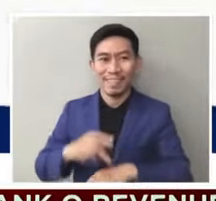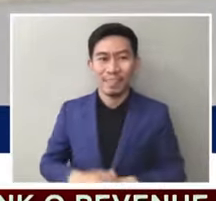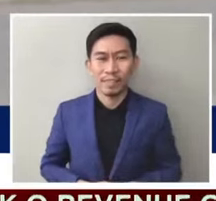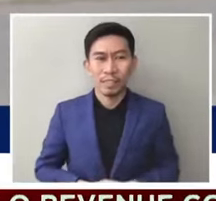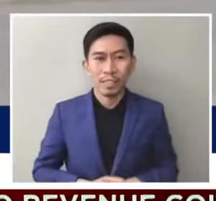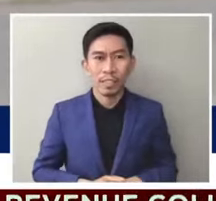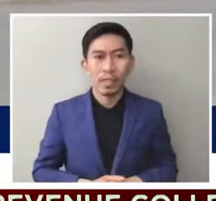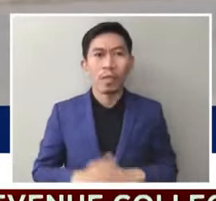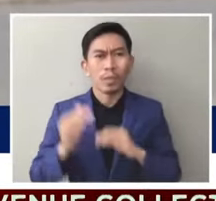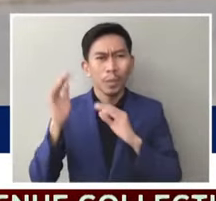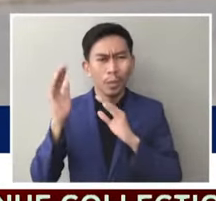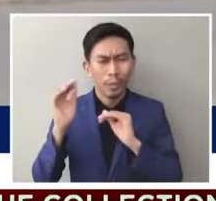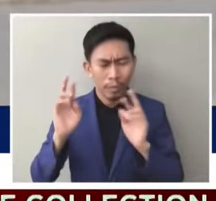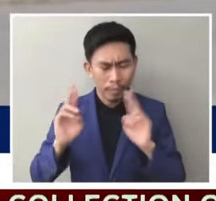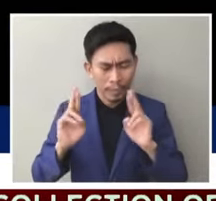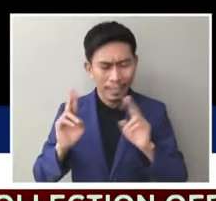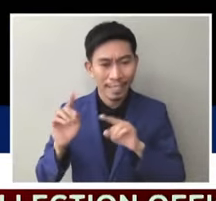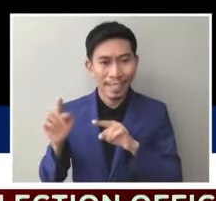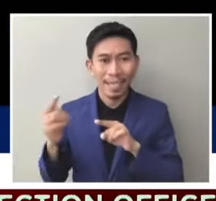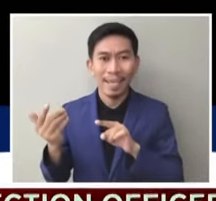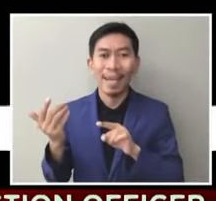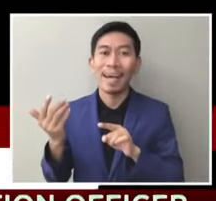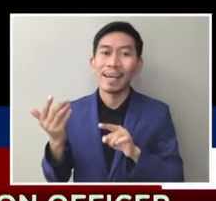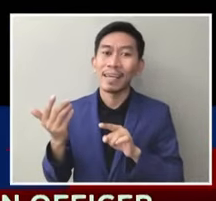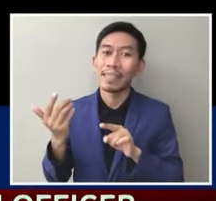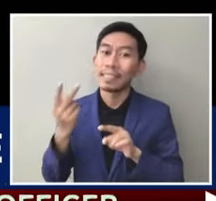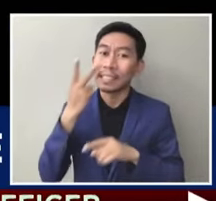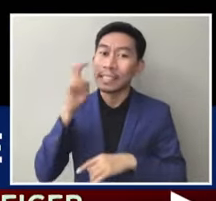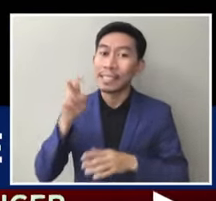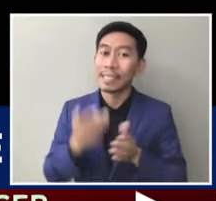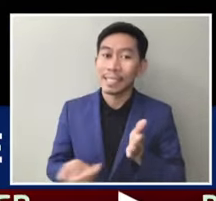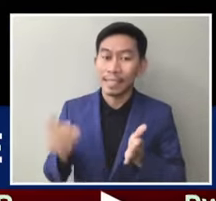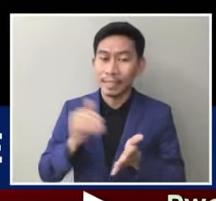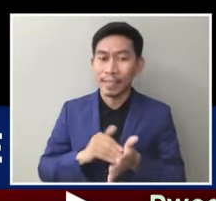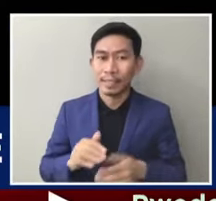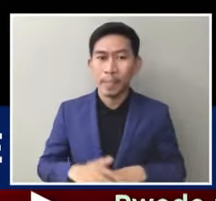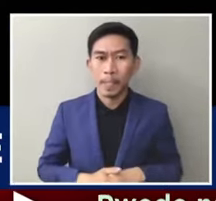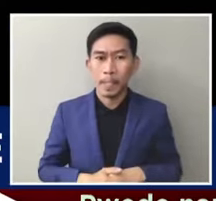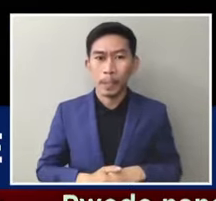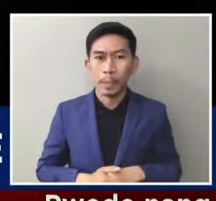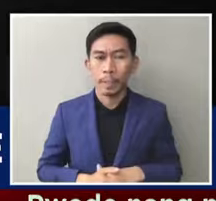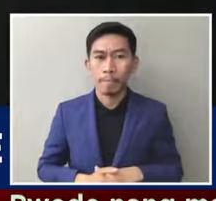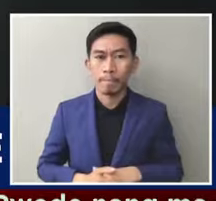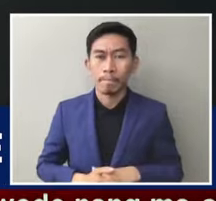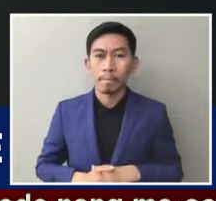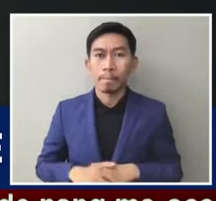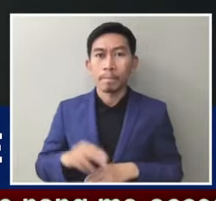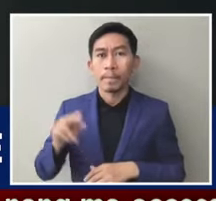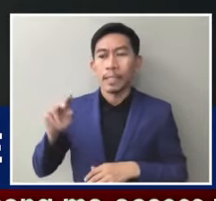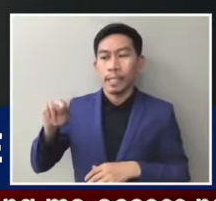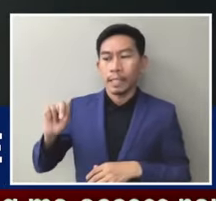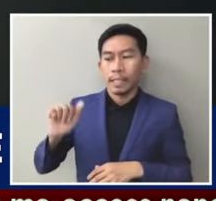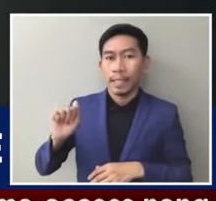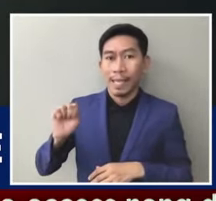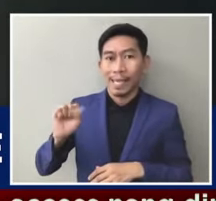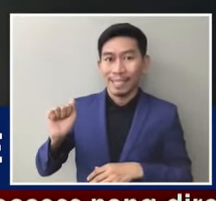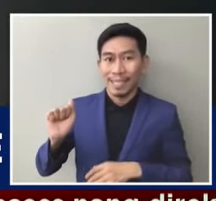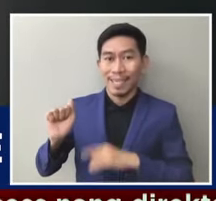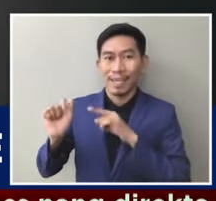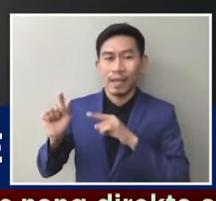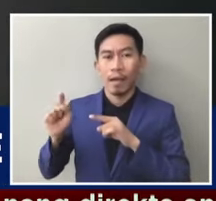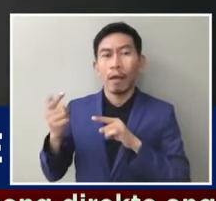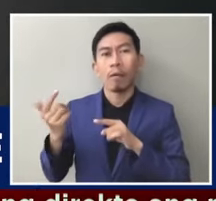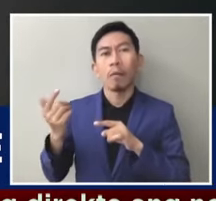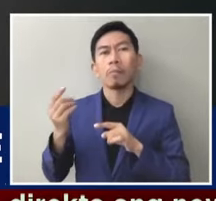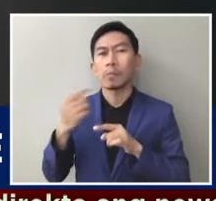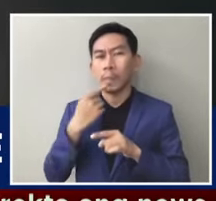44. 2044 yata. Ayon sa US Space Agency na NASA, ang susunod na total solar